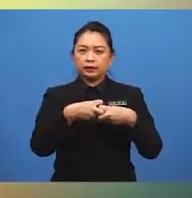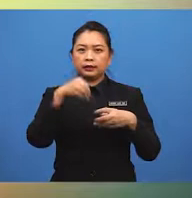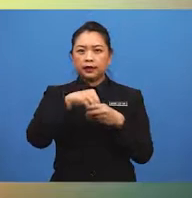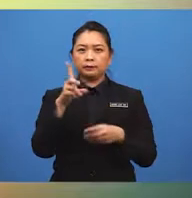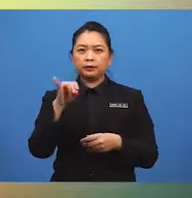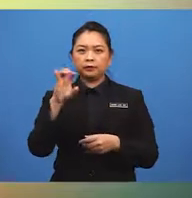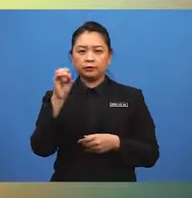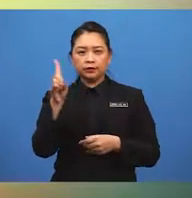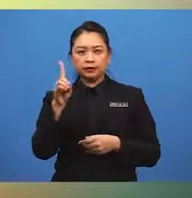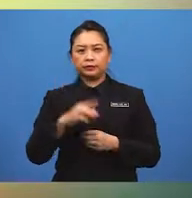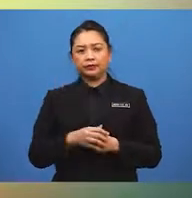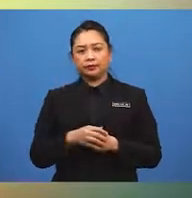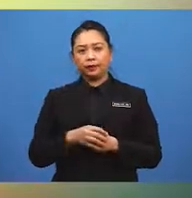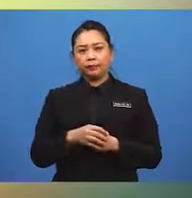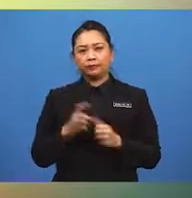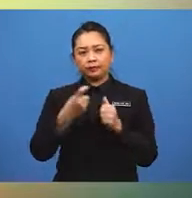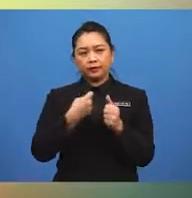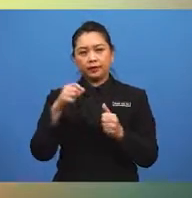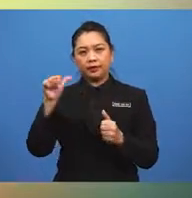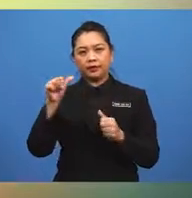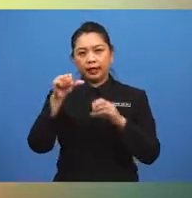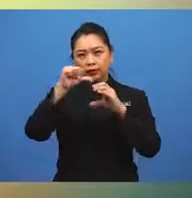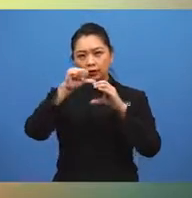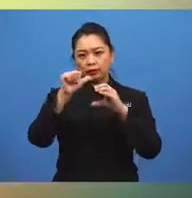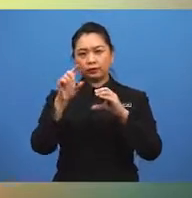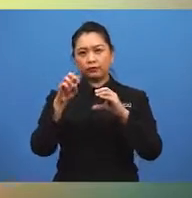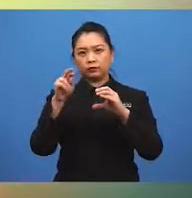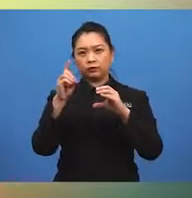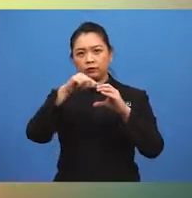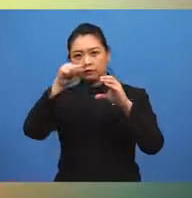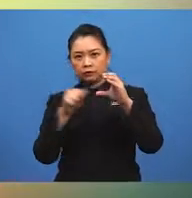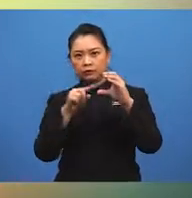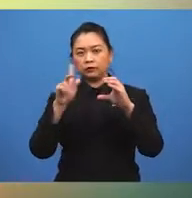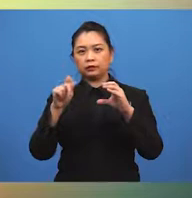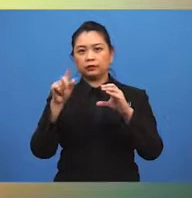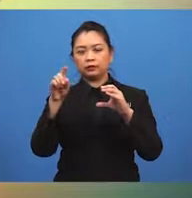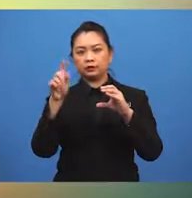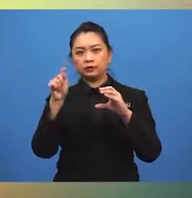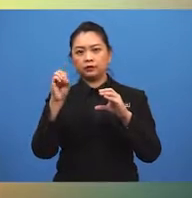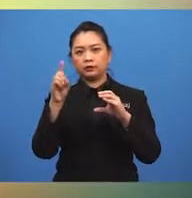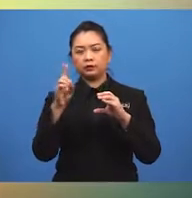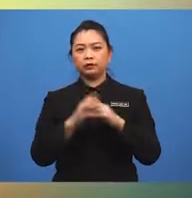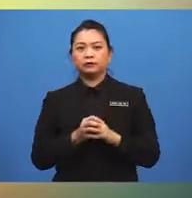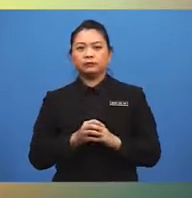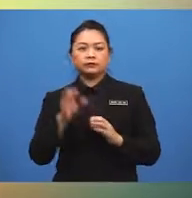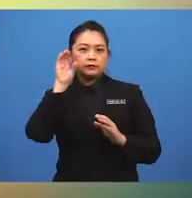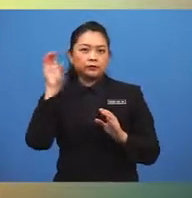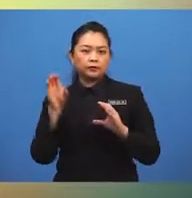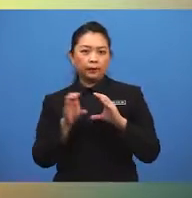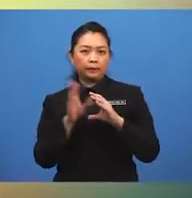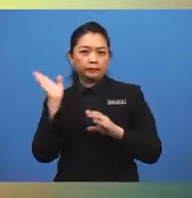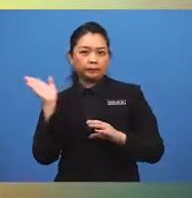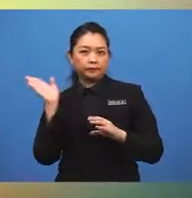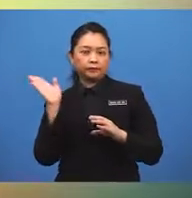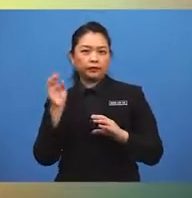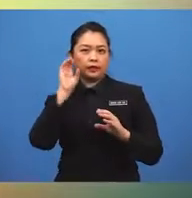diod, iaitu dari anod kepada katod. Gambar tertera merupakan gambar